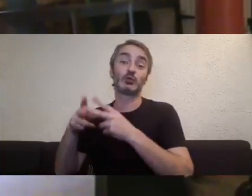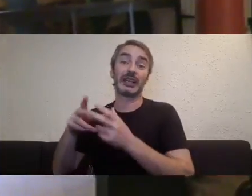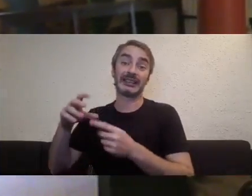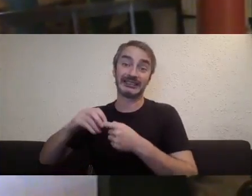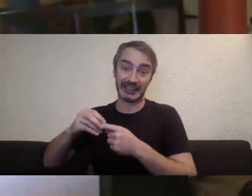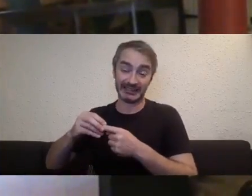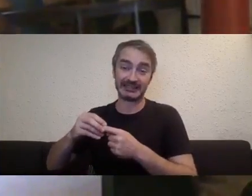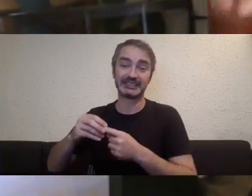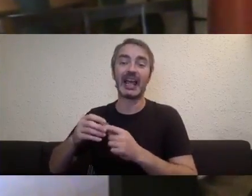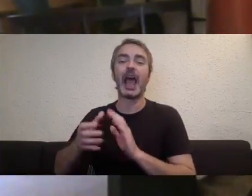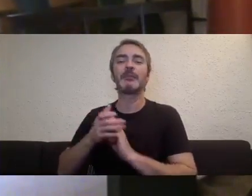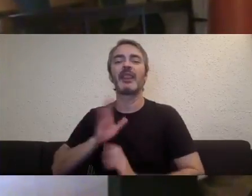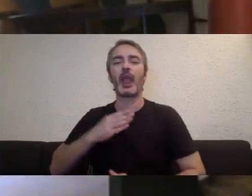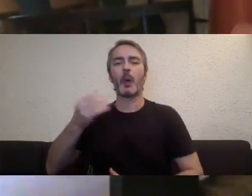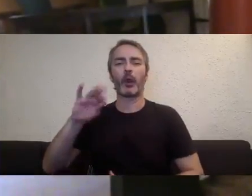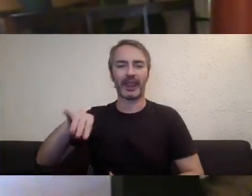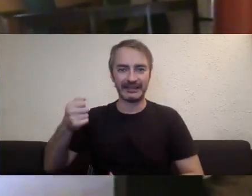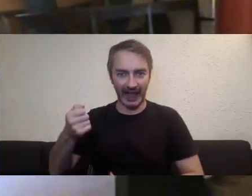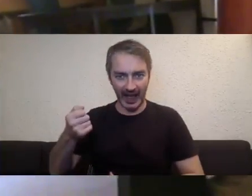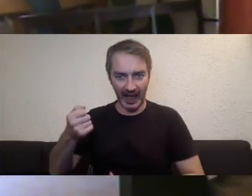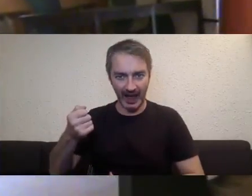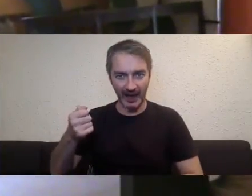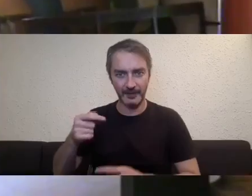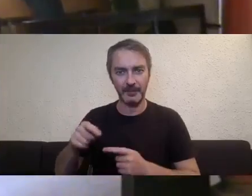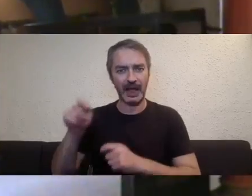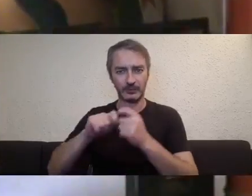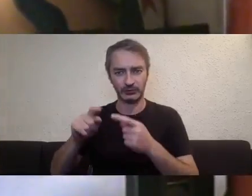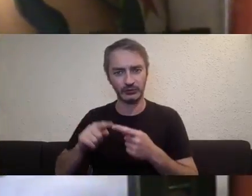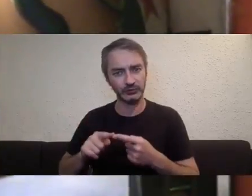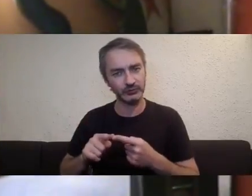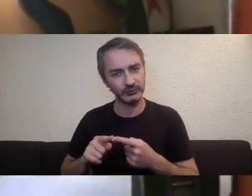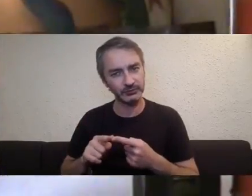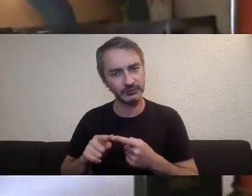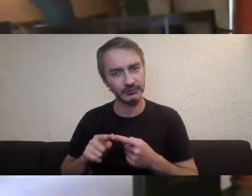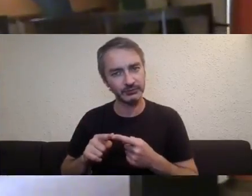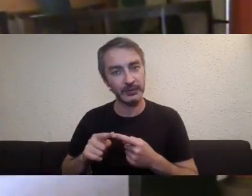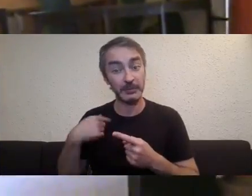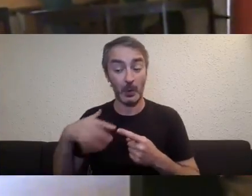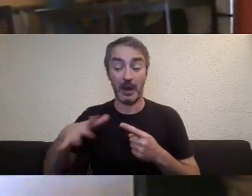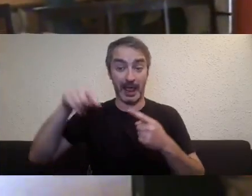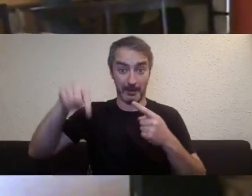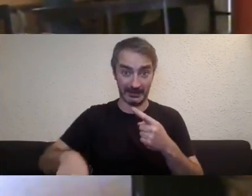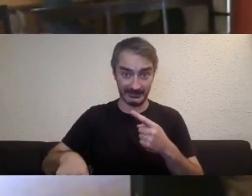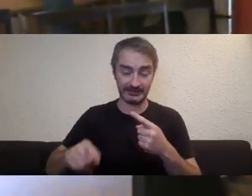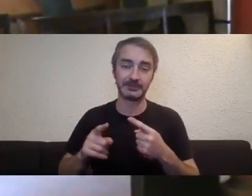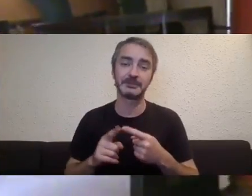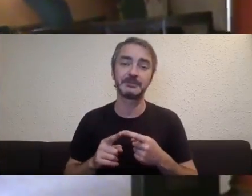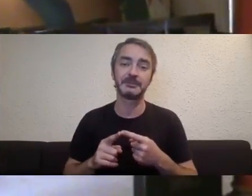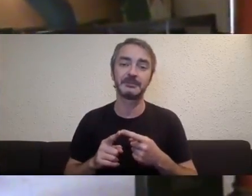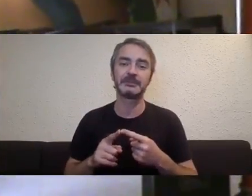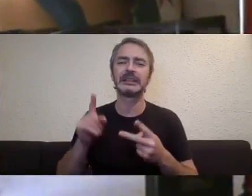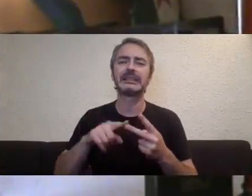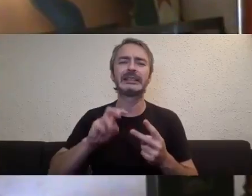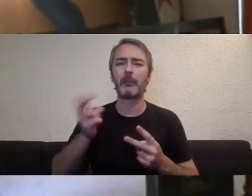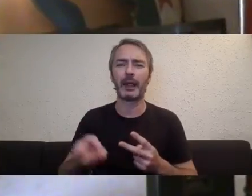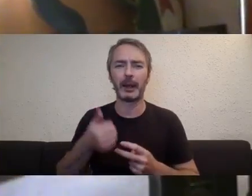Centre Social de Sants, que és l'associació de veïns, els Amics de la Bordeta, que és l'associació de veïns de la Bordeta, que és el barri de